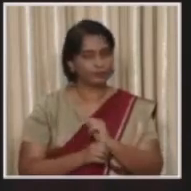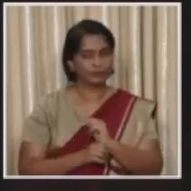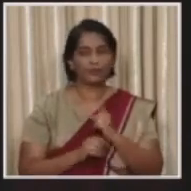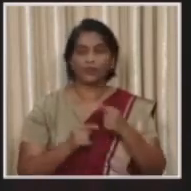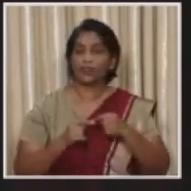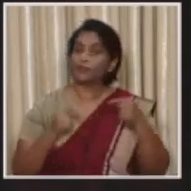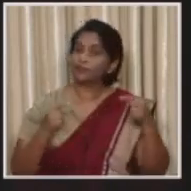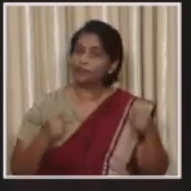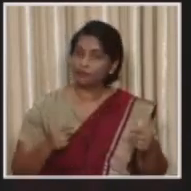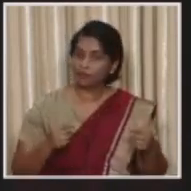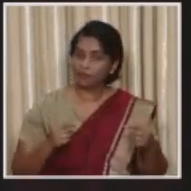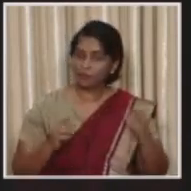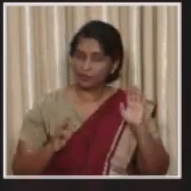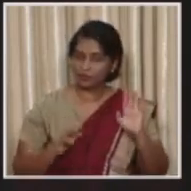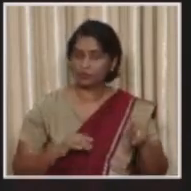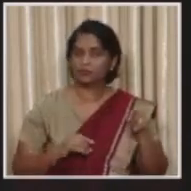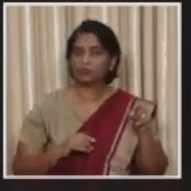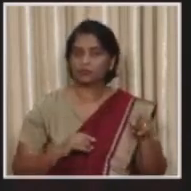විපක්ෂය විසින්,